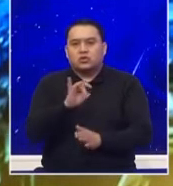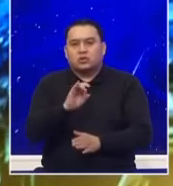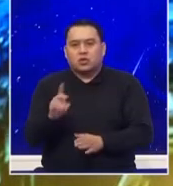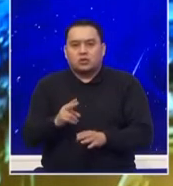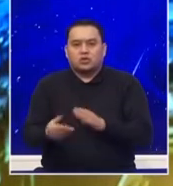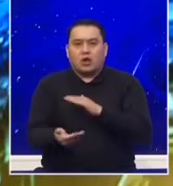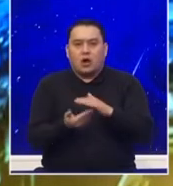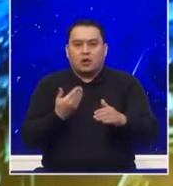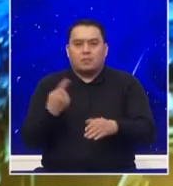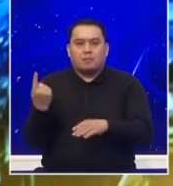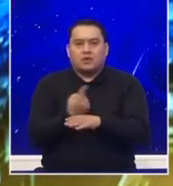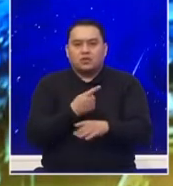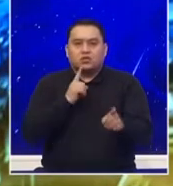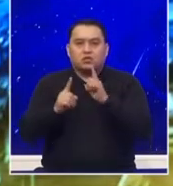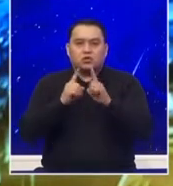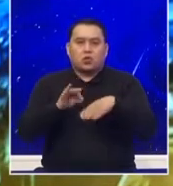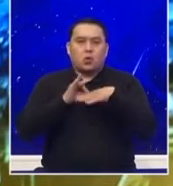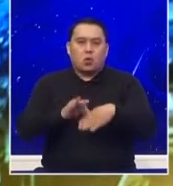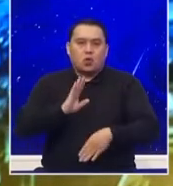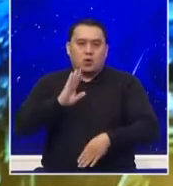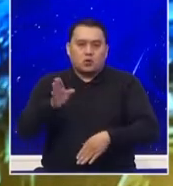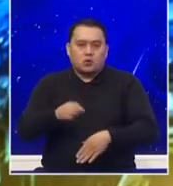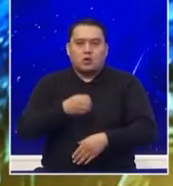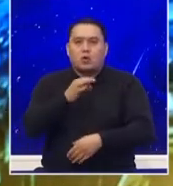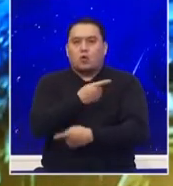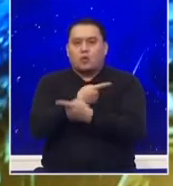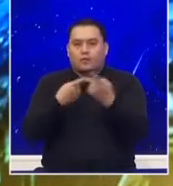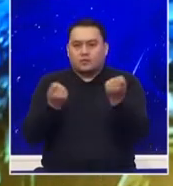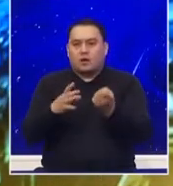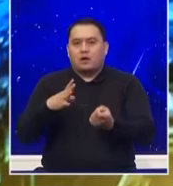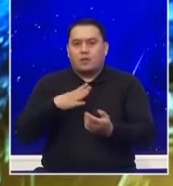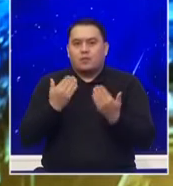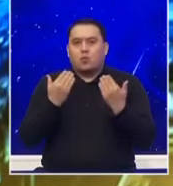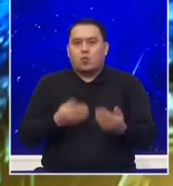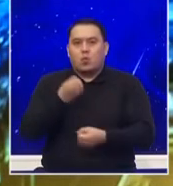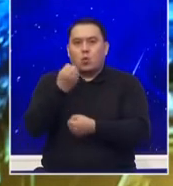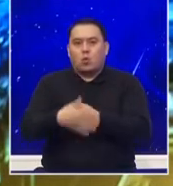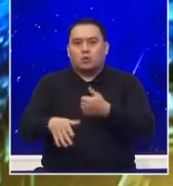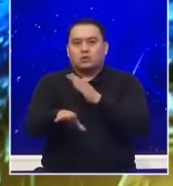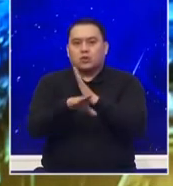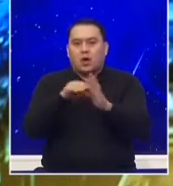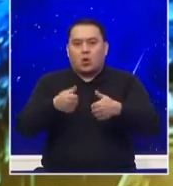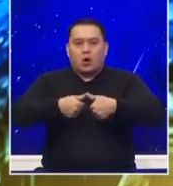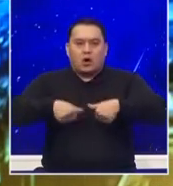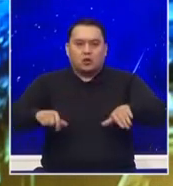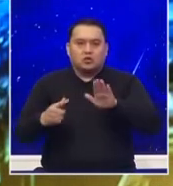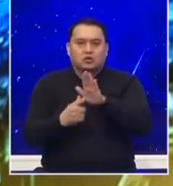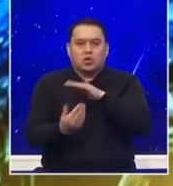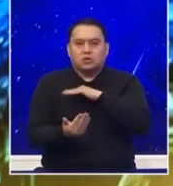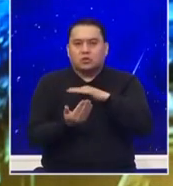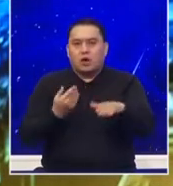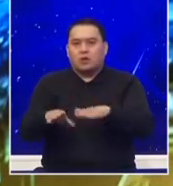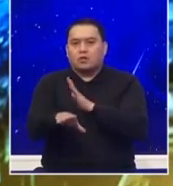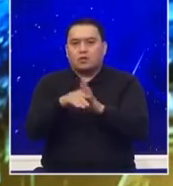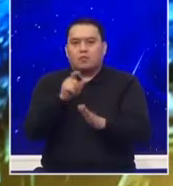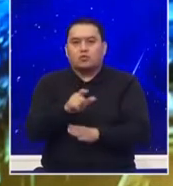Республикасы парламентінің бірінші сессиясы өтеді. Мұны ақорданың ресми сайты жариялады. Бүгін орталық сайлау комиссиясы 7-ші шақырылған парламент